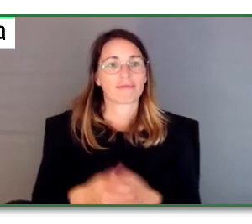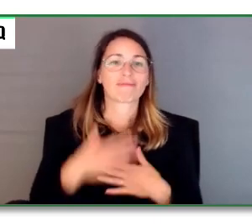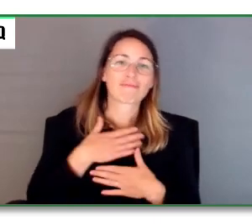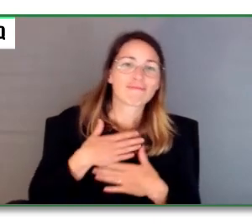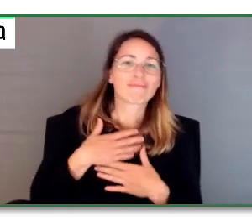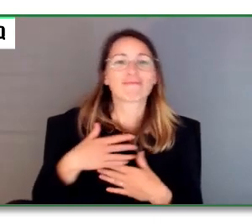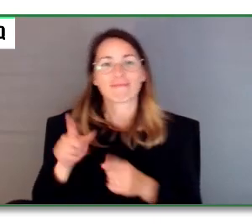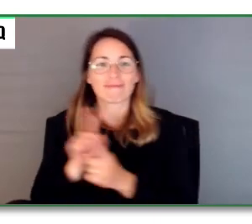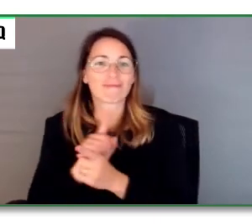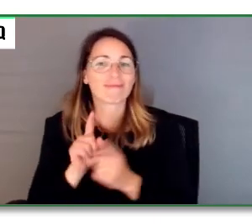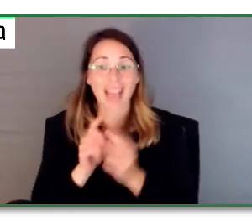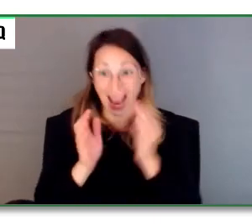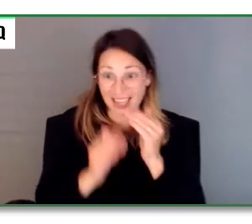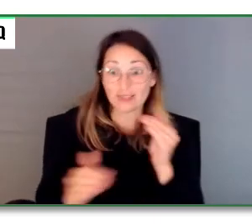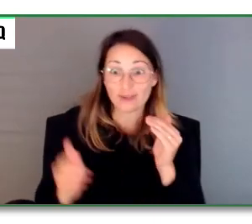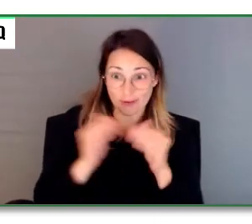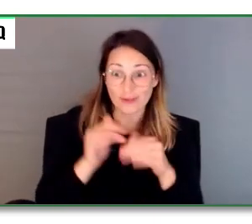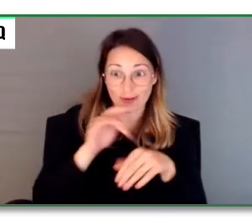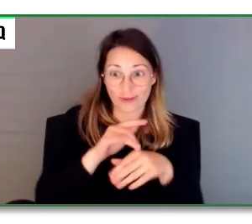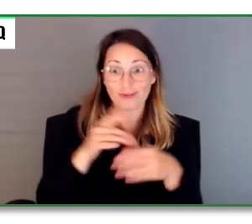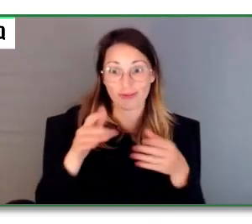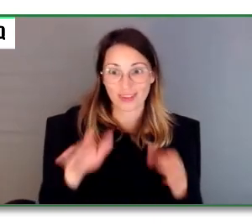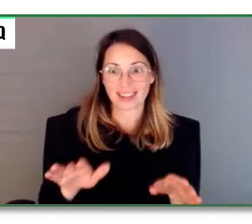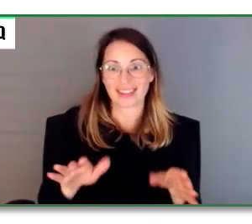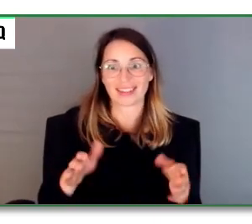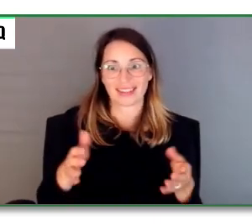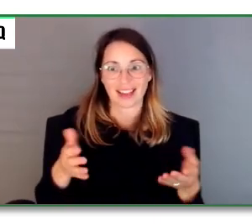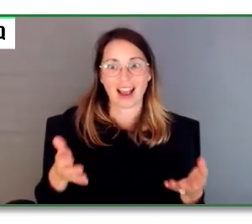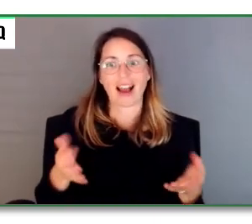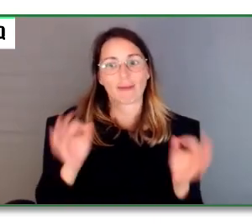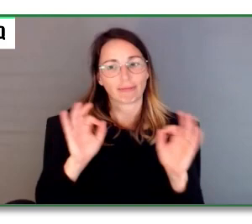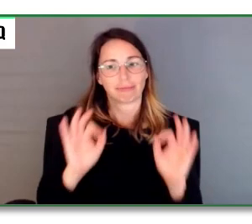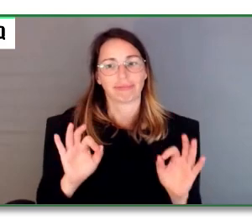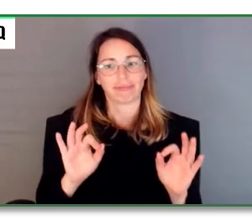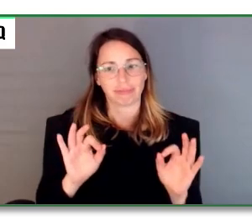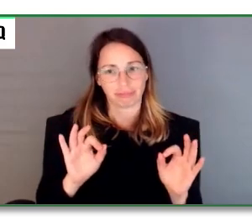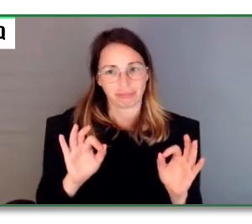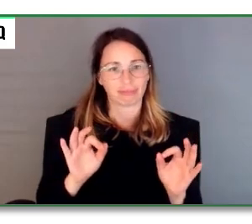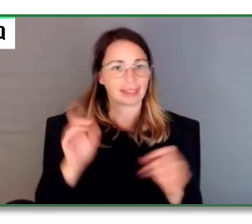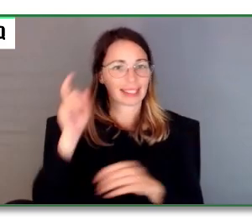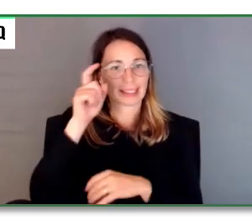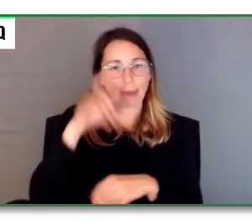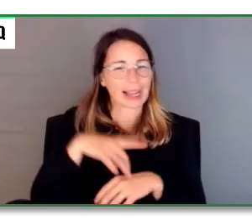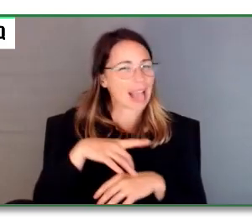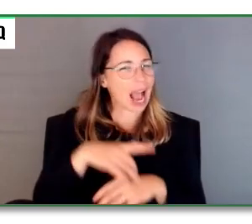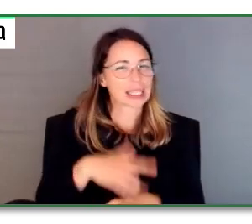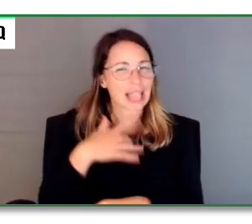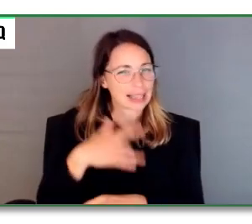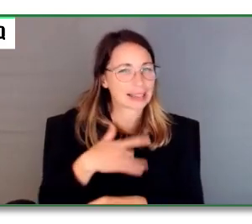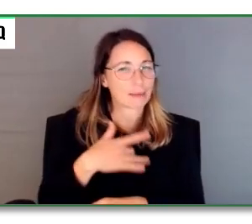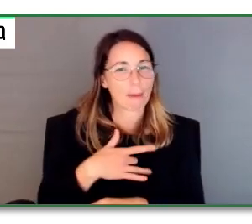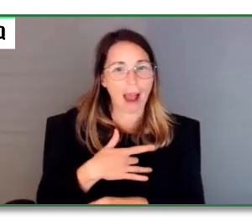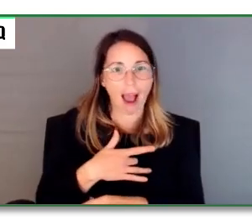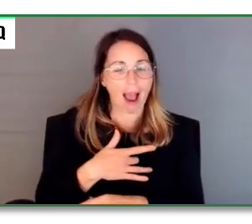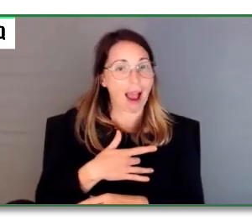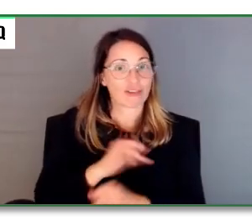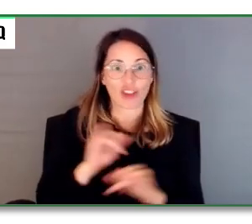vivent sont des expériences, des sentiments qui ne disparaissent jamais